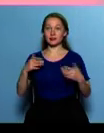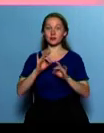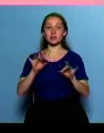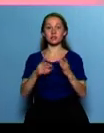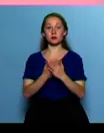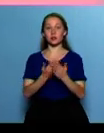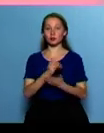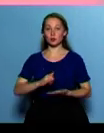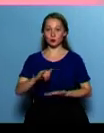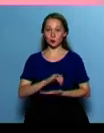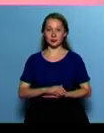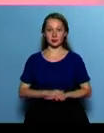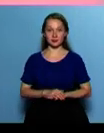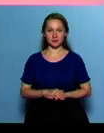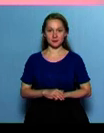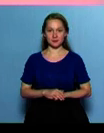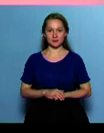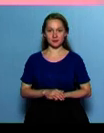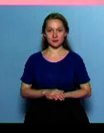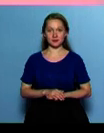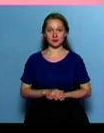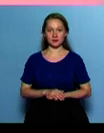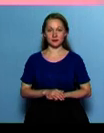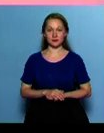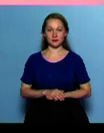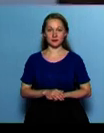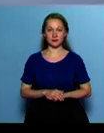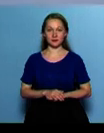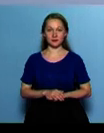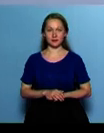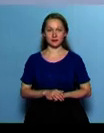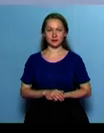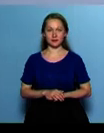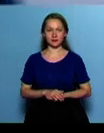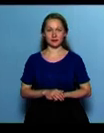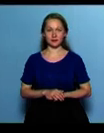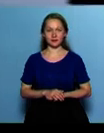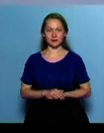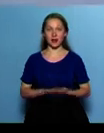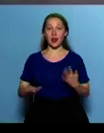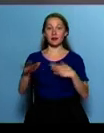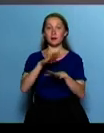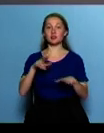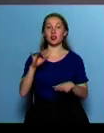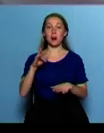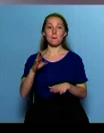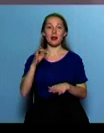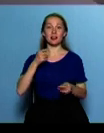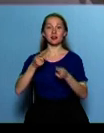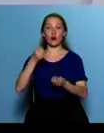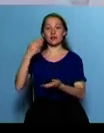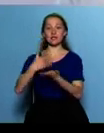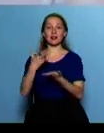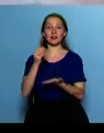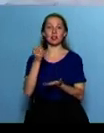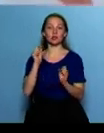Здравствуйте! В эфире новости Удмуртии, в студии Марина Симонова, и смотрите в этом выпуске. На площадях, в парках и торговых центрах, где еще